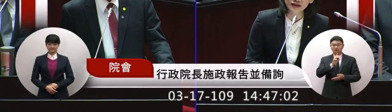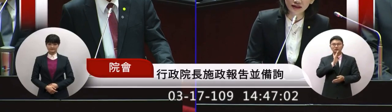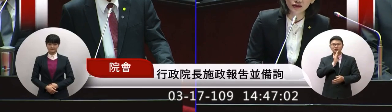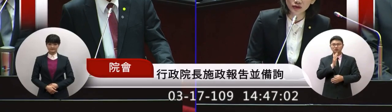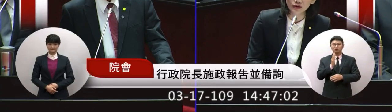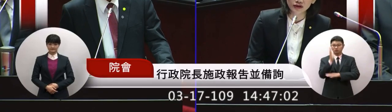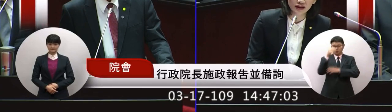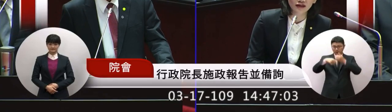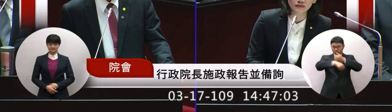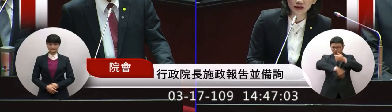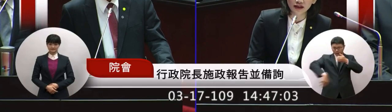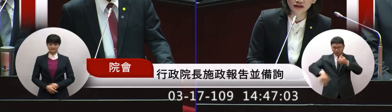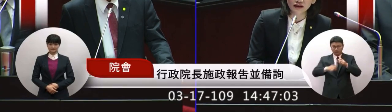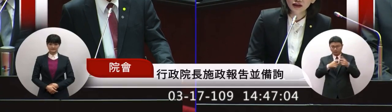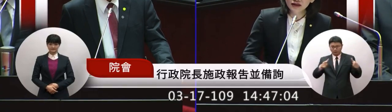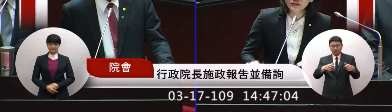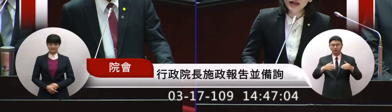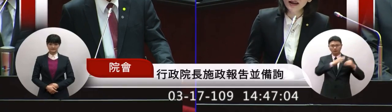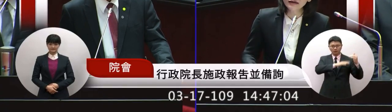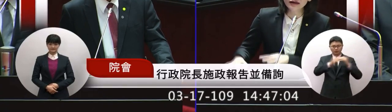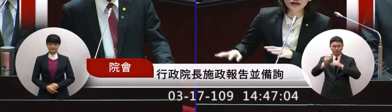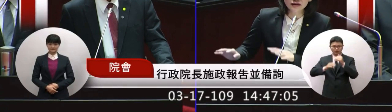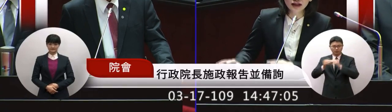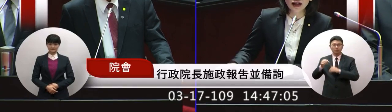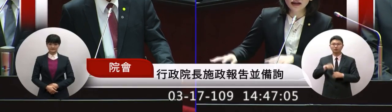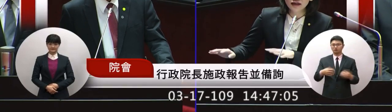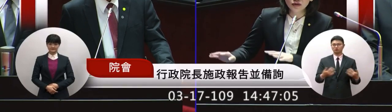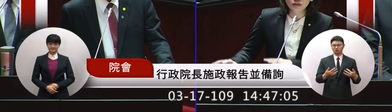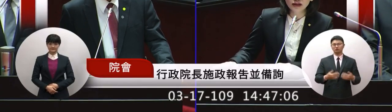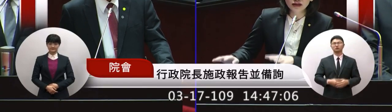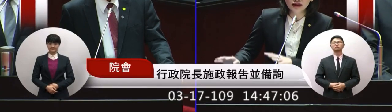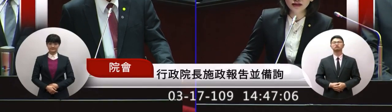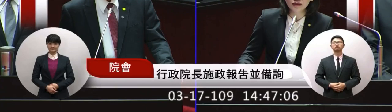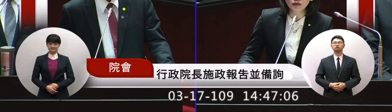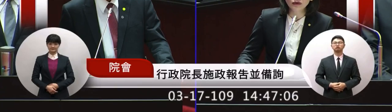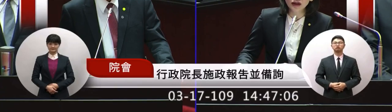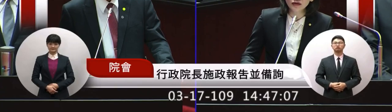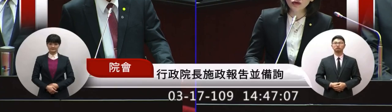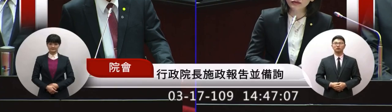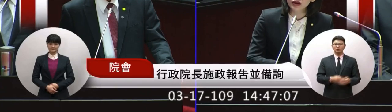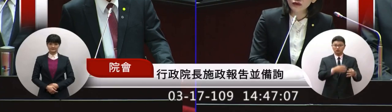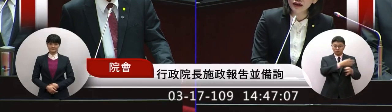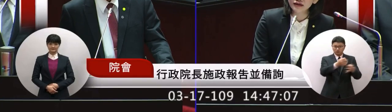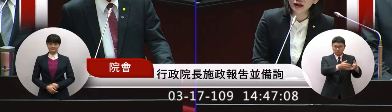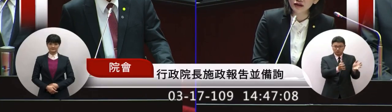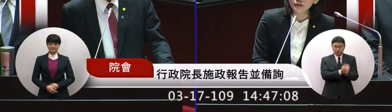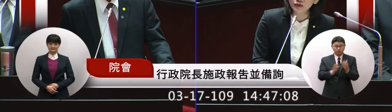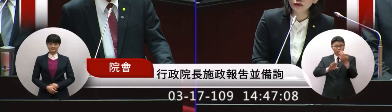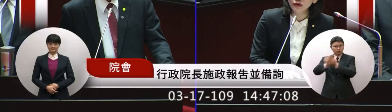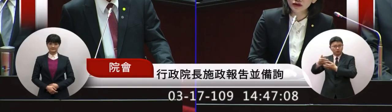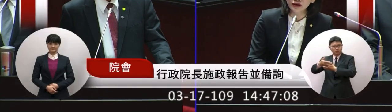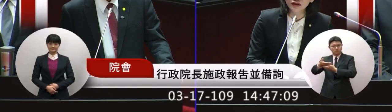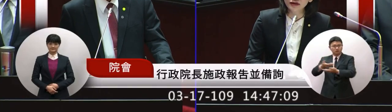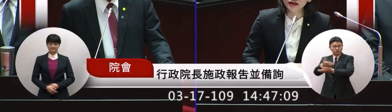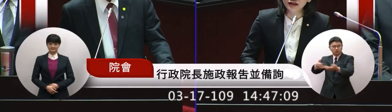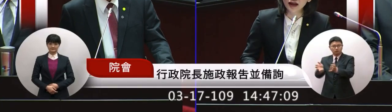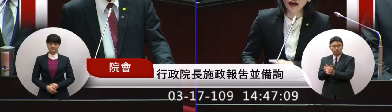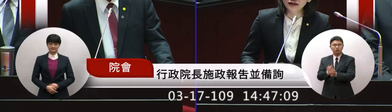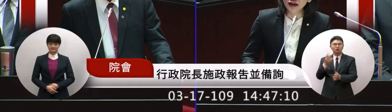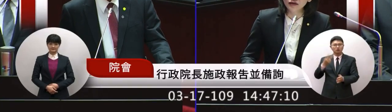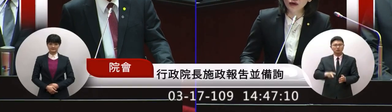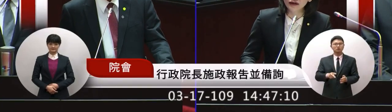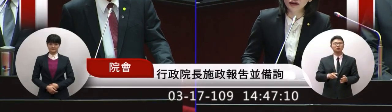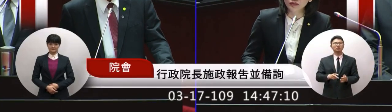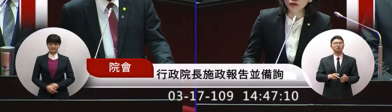会的合作上面哦，怎么样子在我们的经济部跟我们的外交部或者是其